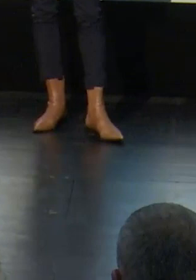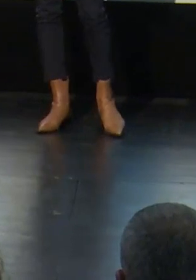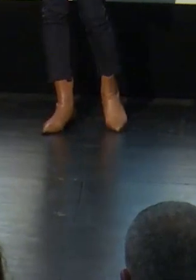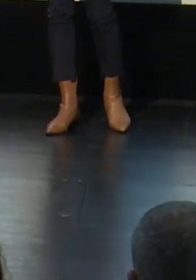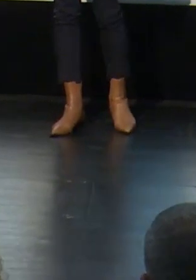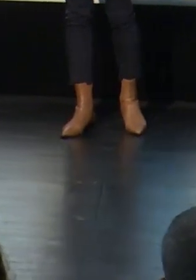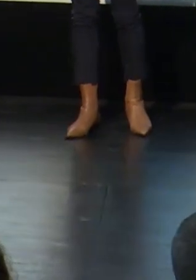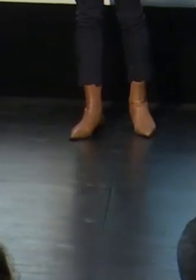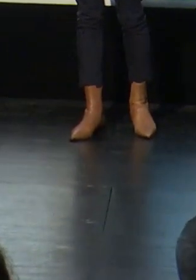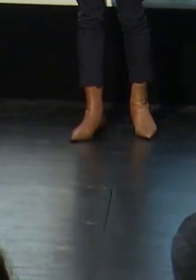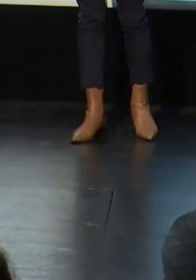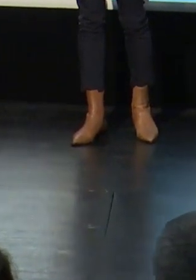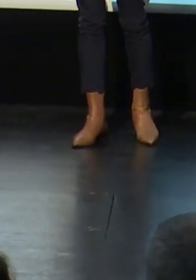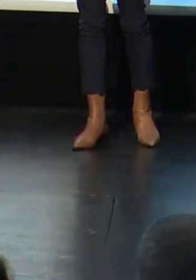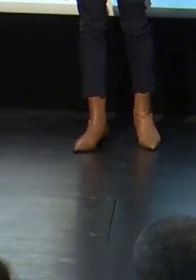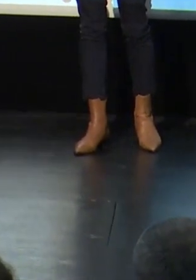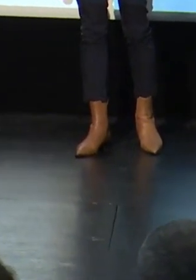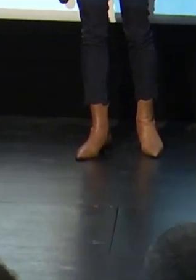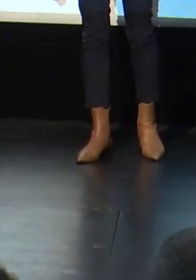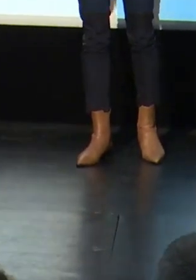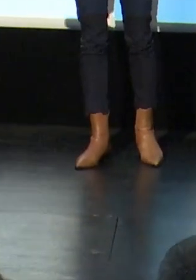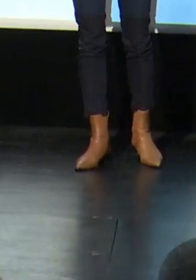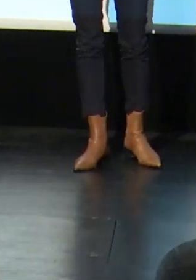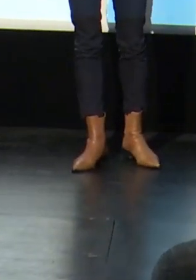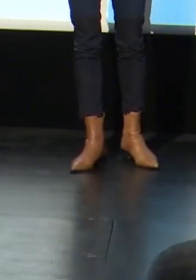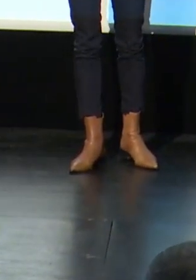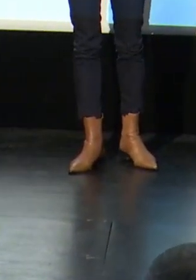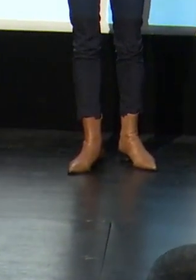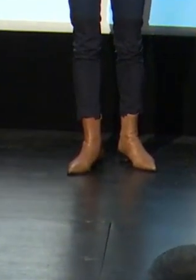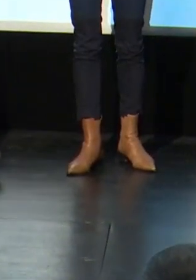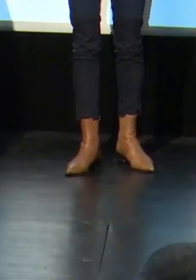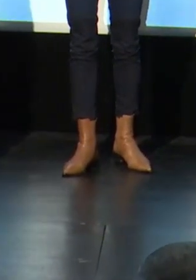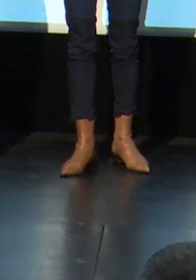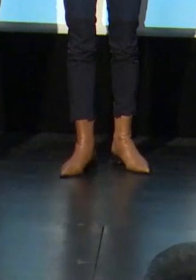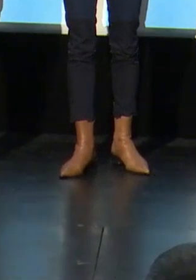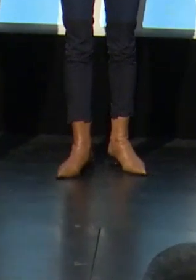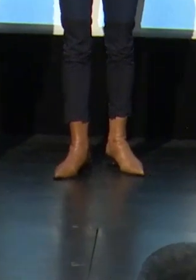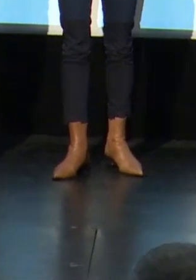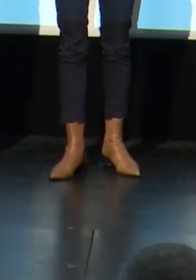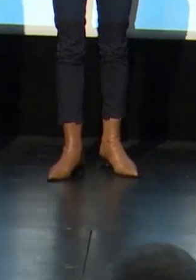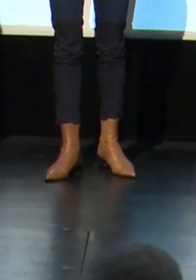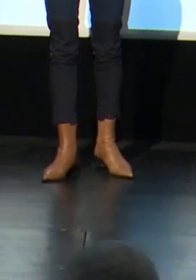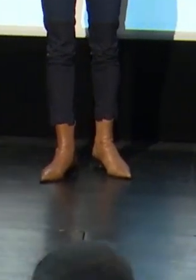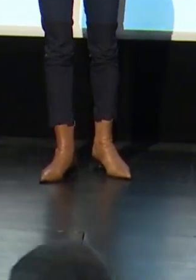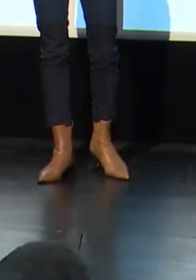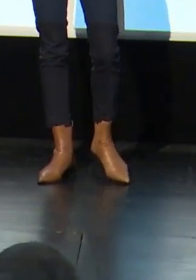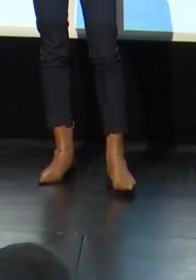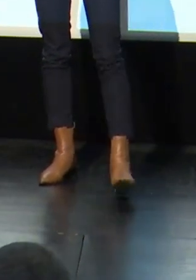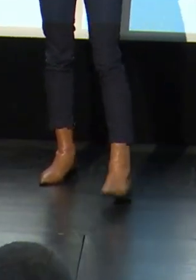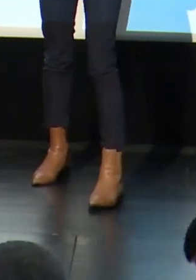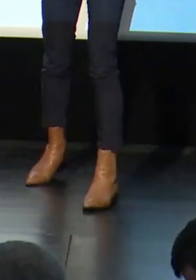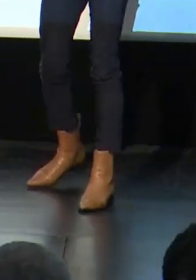Jeszcze raz, niech wspina się nam. Niech wspina się nam. Brawo.